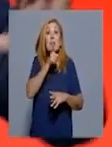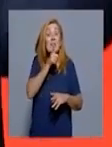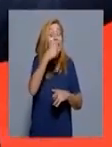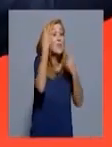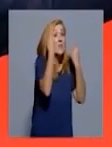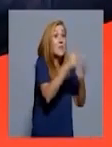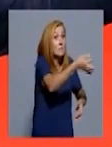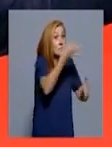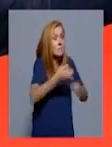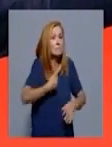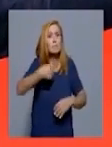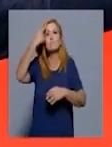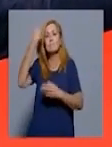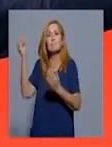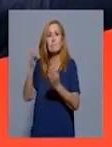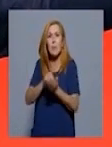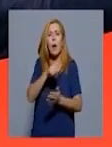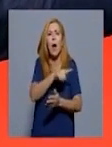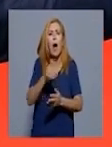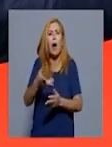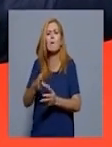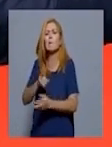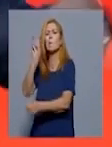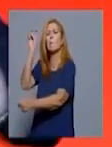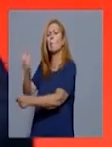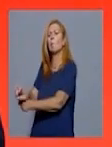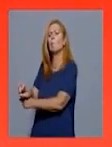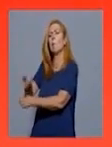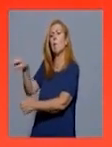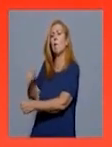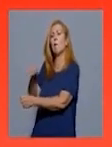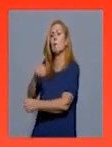κοινωνία, τις έβαλε στο σιρτάρι και στις καλένδες. Σε ό,τι